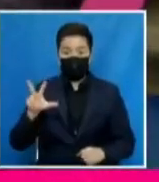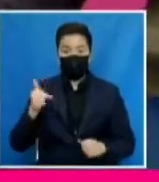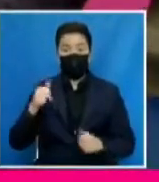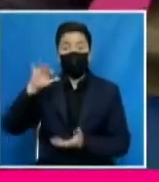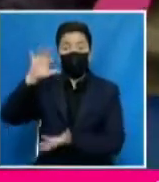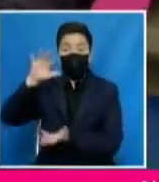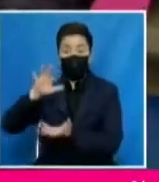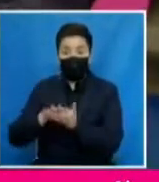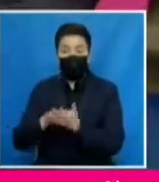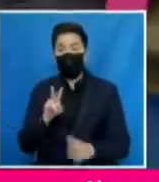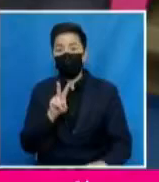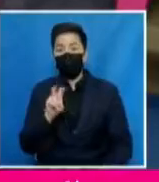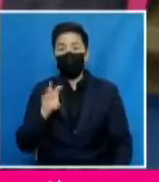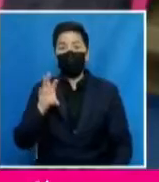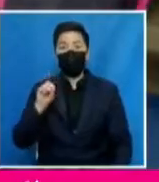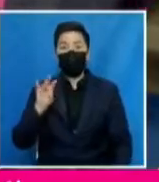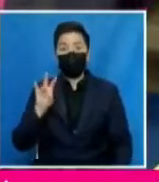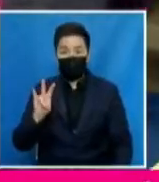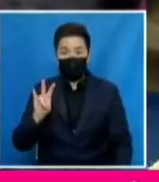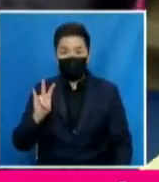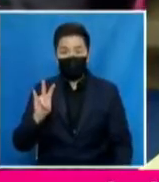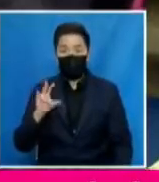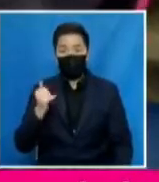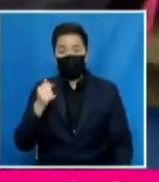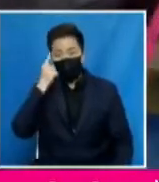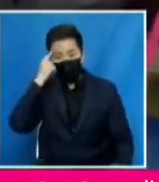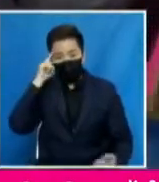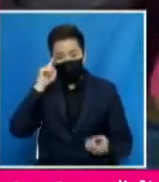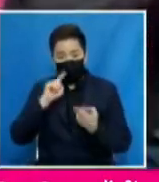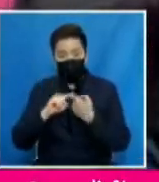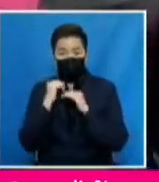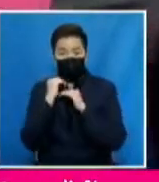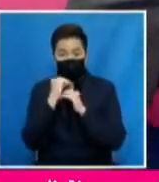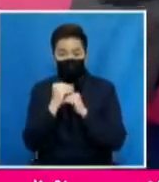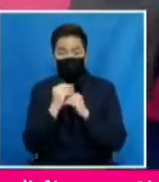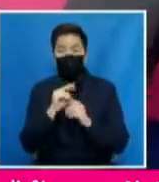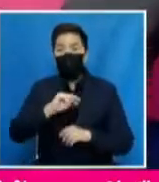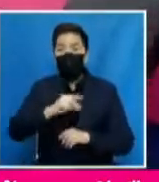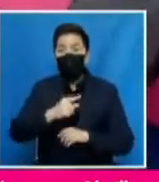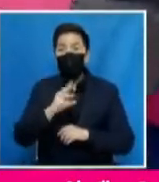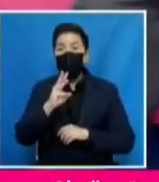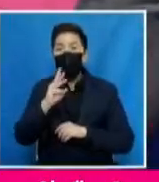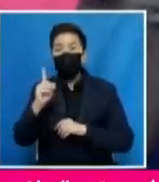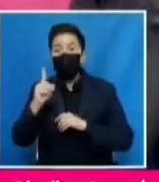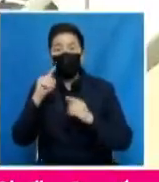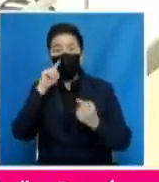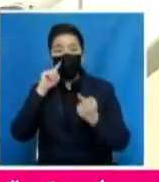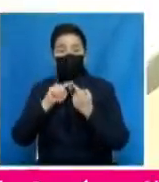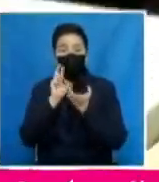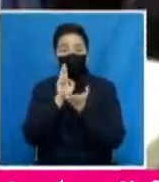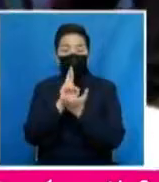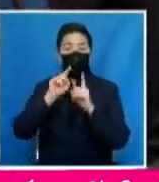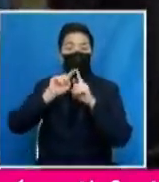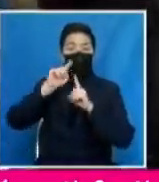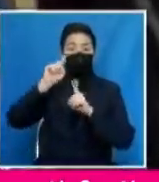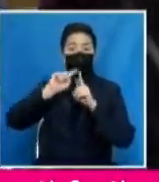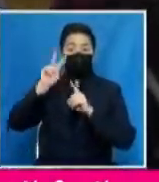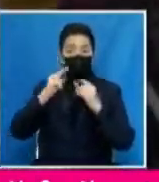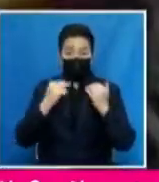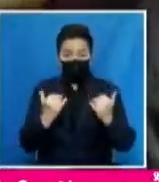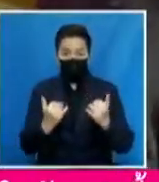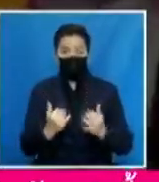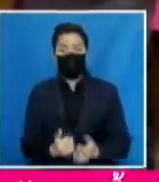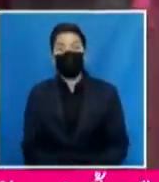วมทั้งสิ้น257ลูกที่จะใช้กำหนดงวดและหมดอักษรในการออกรางวัลอันดับที่1และอันดับที่2